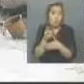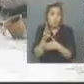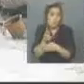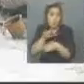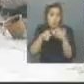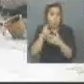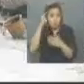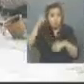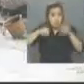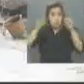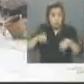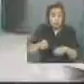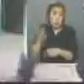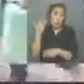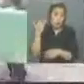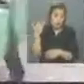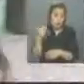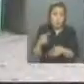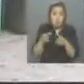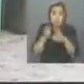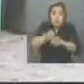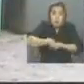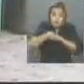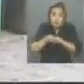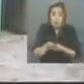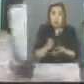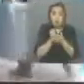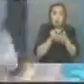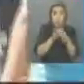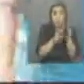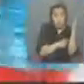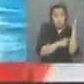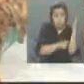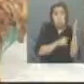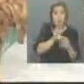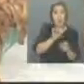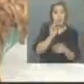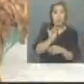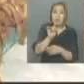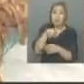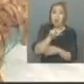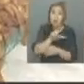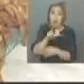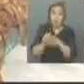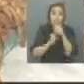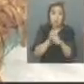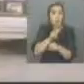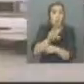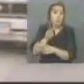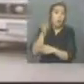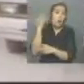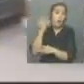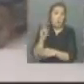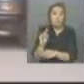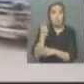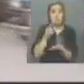รที่เคยร่วมโครงการแทรกแซงราคายาง 8,000 ล้านบาทก่อนหน้านี้เมื่อปี2552สามารถสมัครและเข้าร่วมโครง